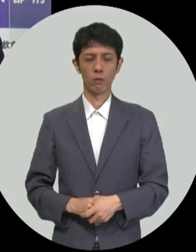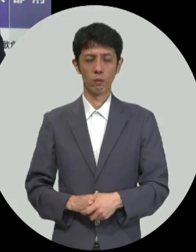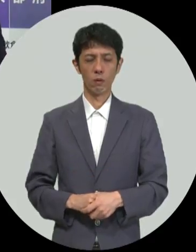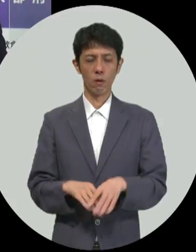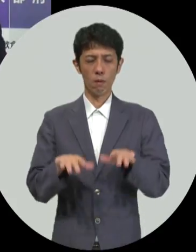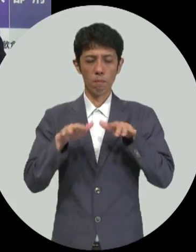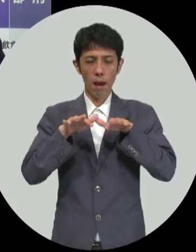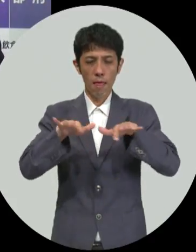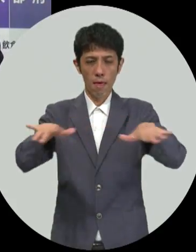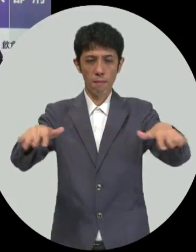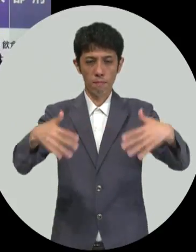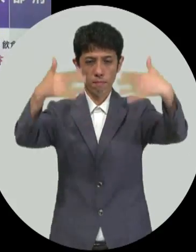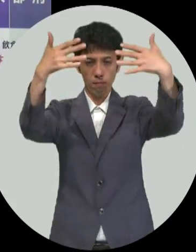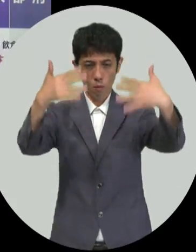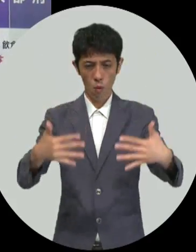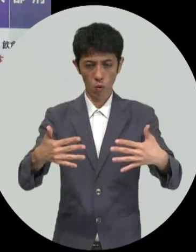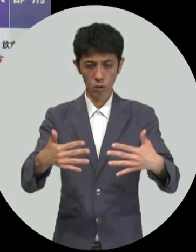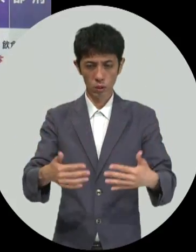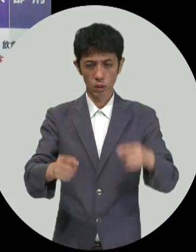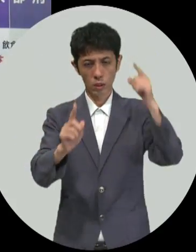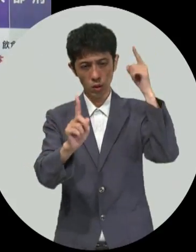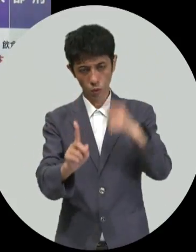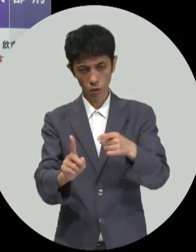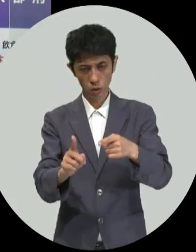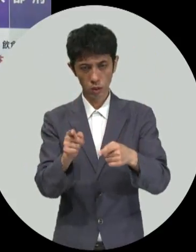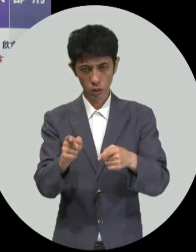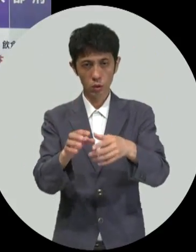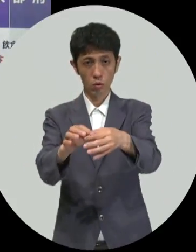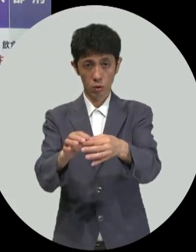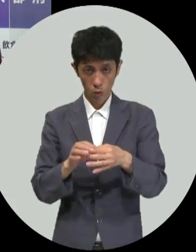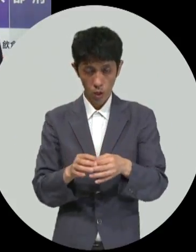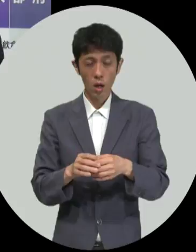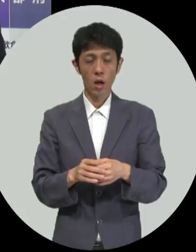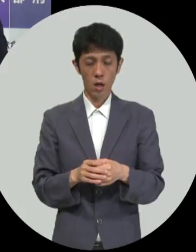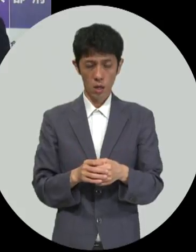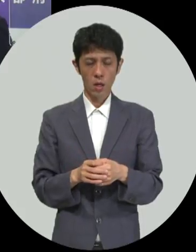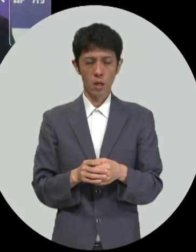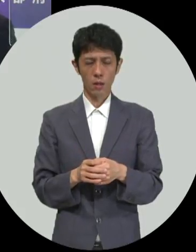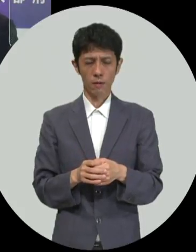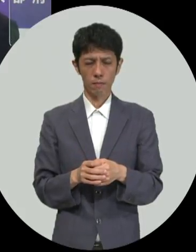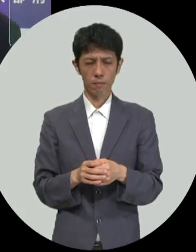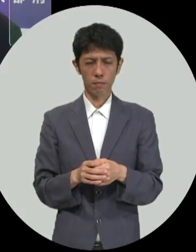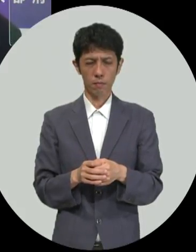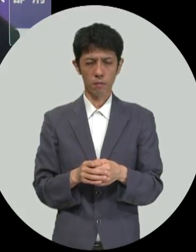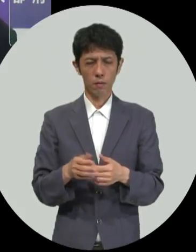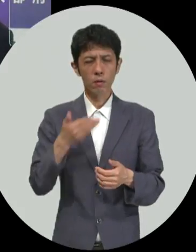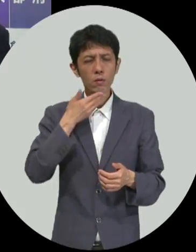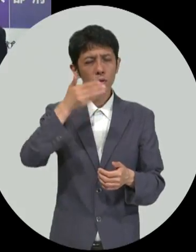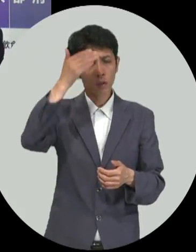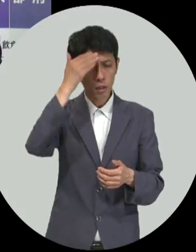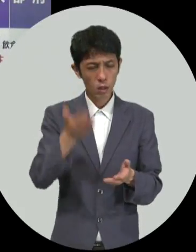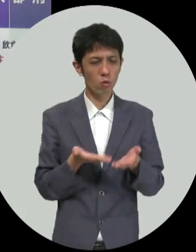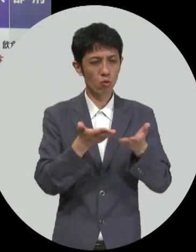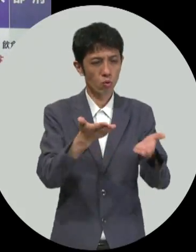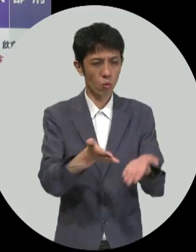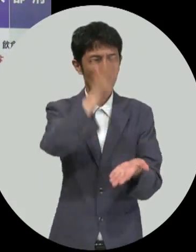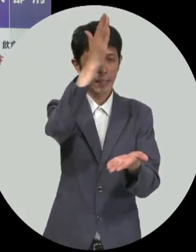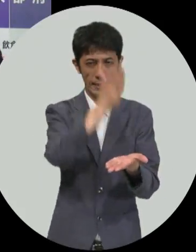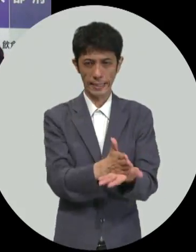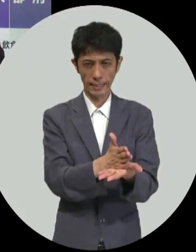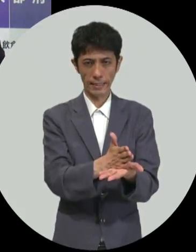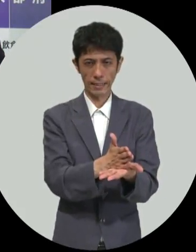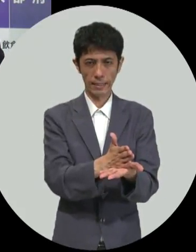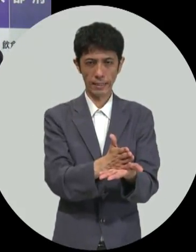まん延防止等重点措置につきましては、特に、酒類の提供の禁止等を見まして